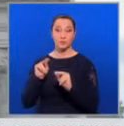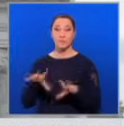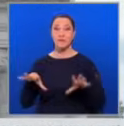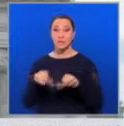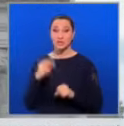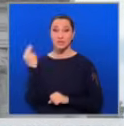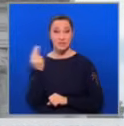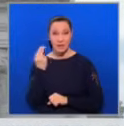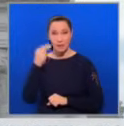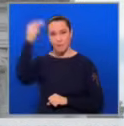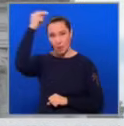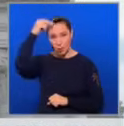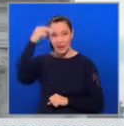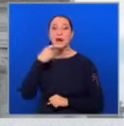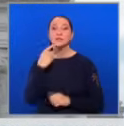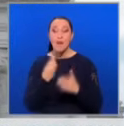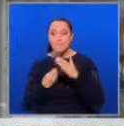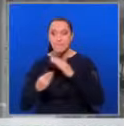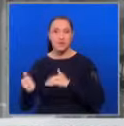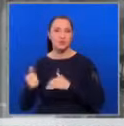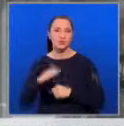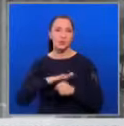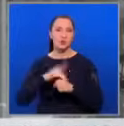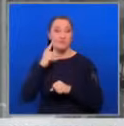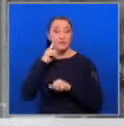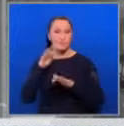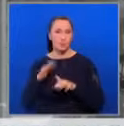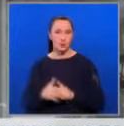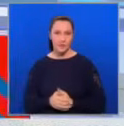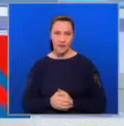и в сърбия и в българия за бягството на основния